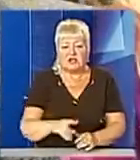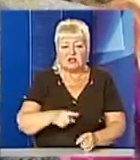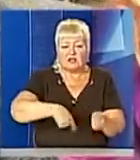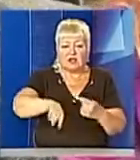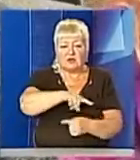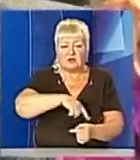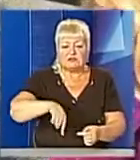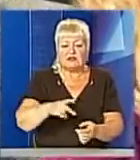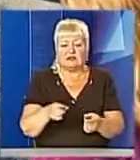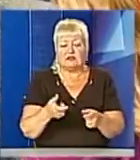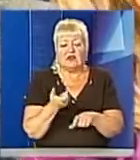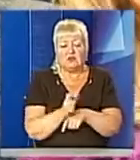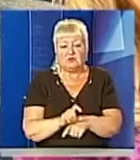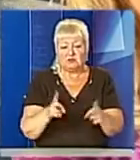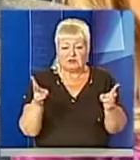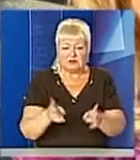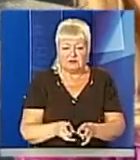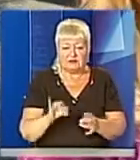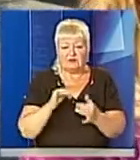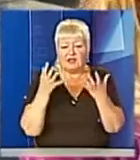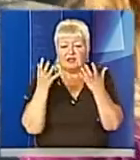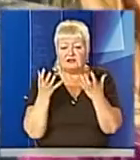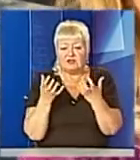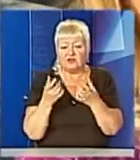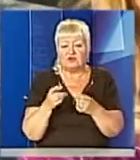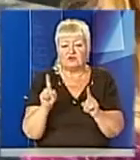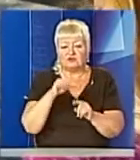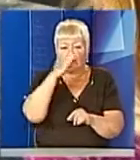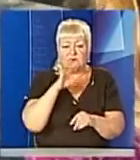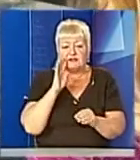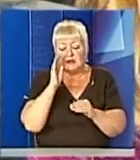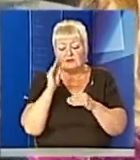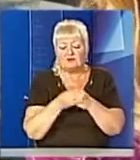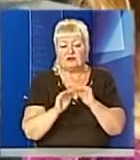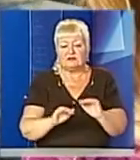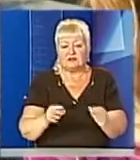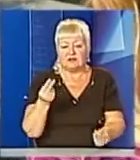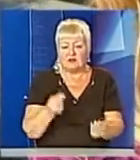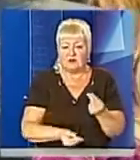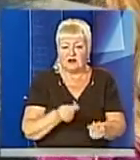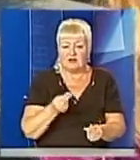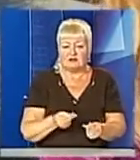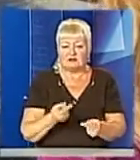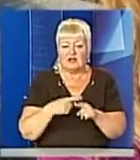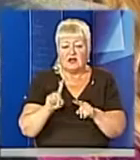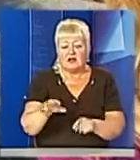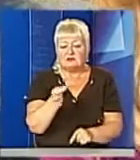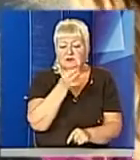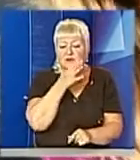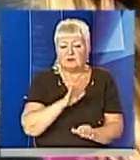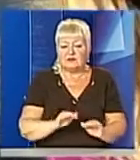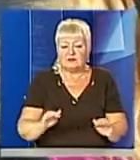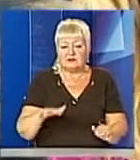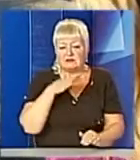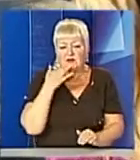тут дуже потрібні. І тіньочок, і батькам заховатися, і діткам погратися. А це є улюблене місце